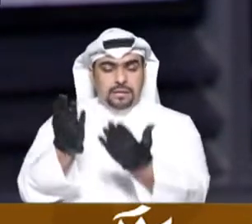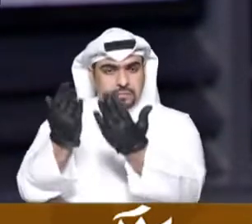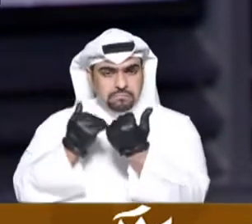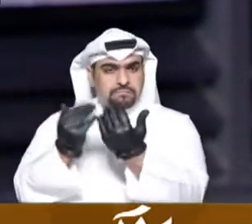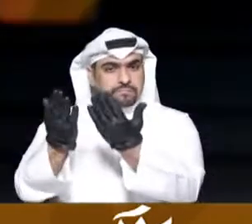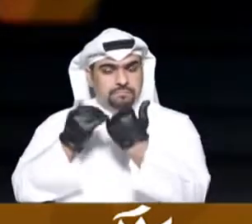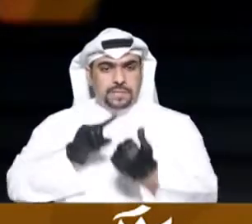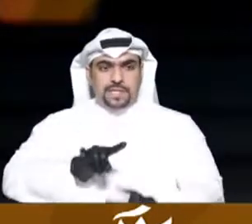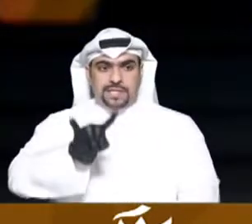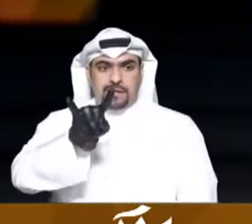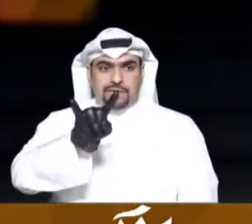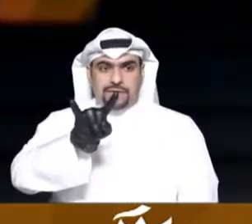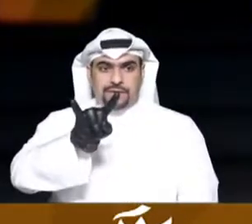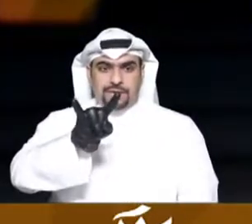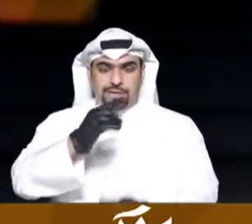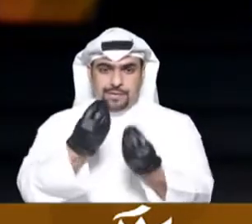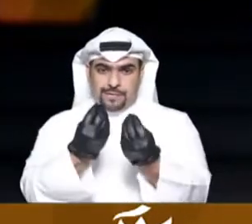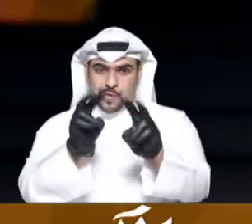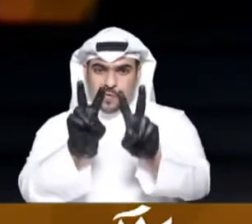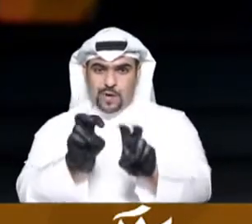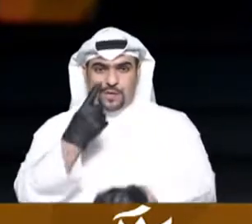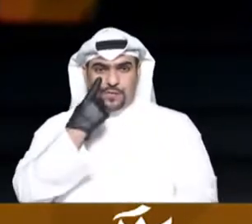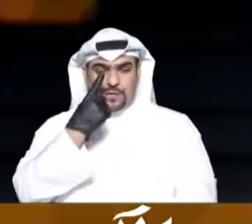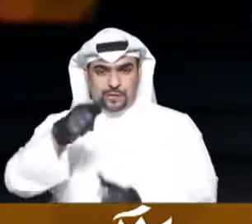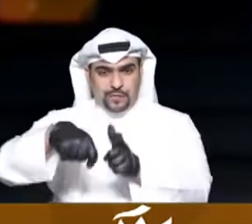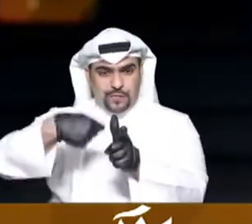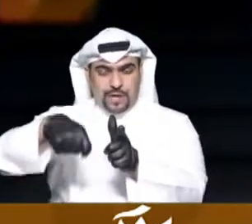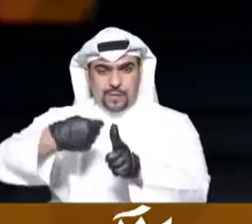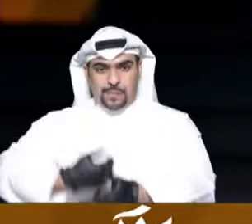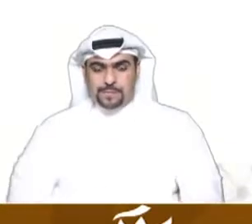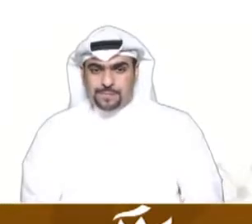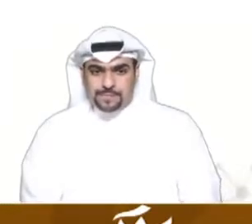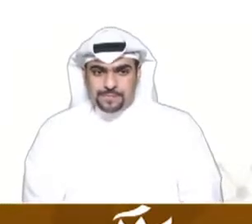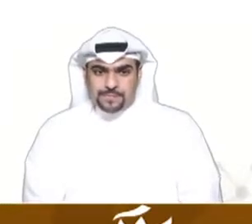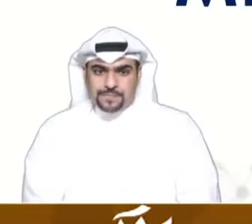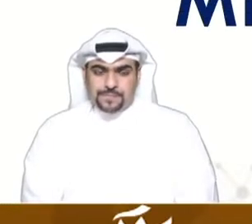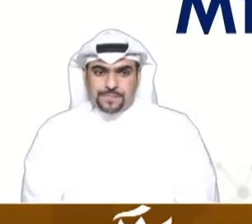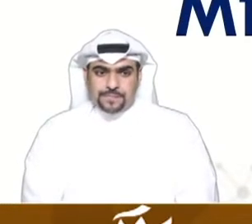الان عقيد ناصر بصليب مع التقرير، نرجع لك ان شاء الله مره ثانيه.